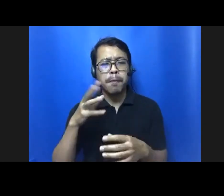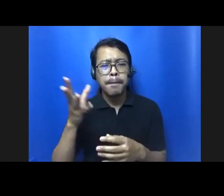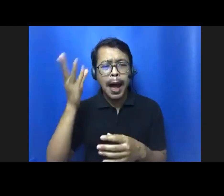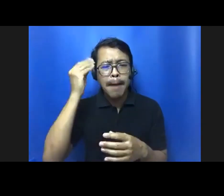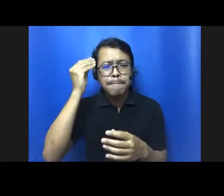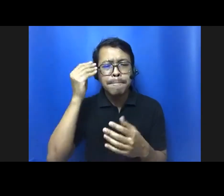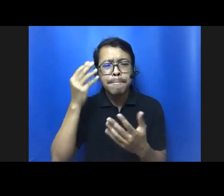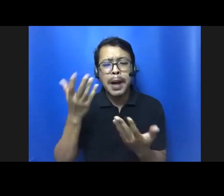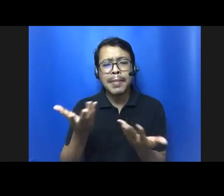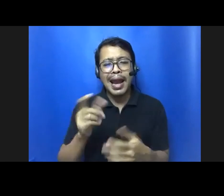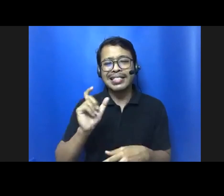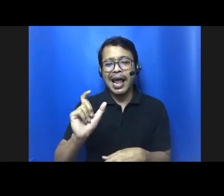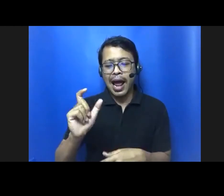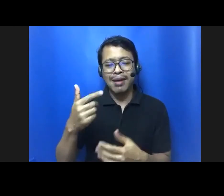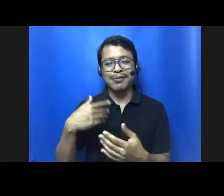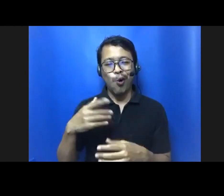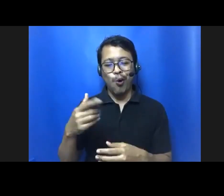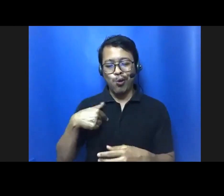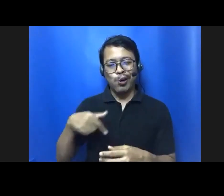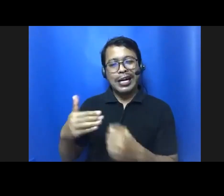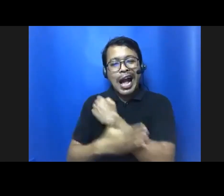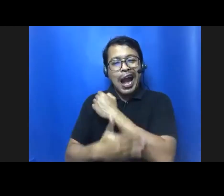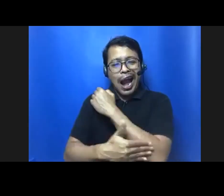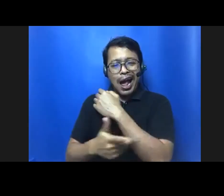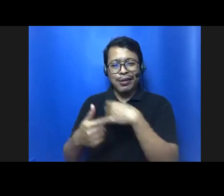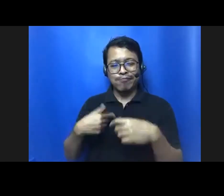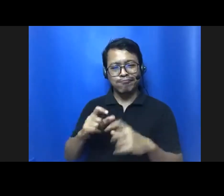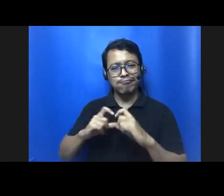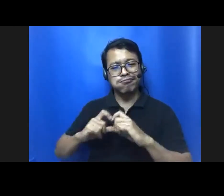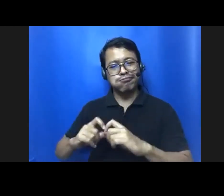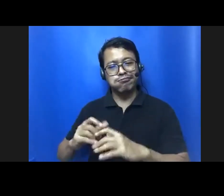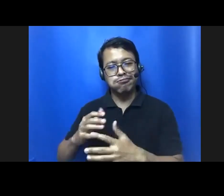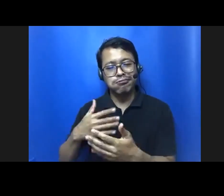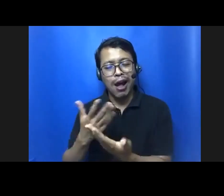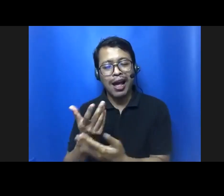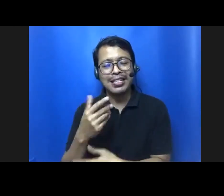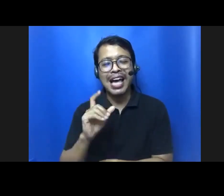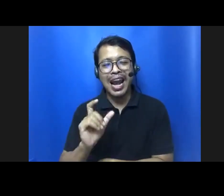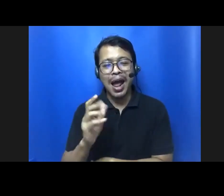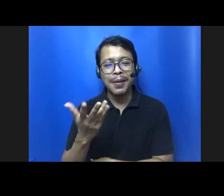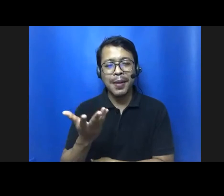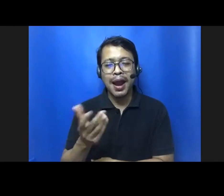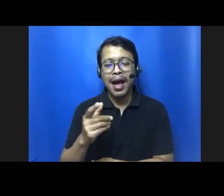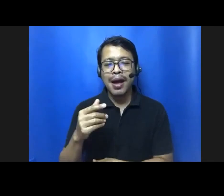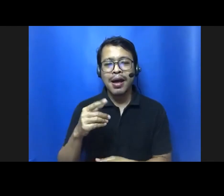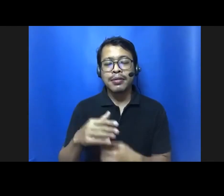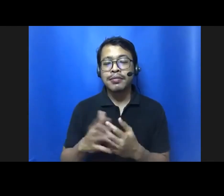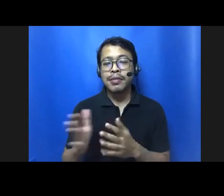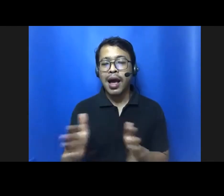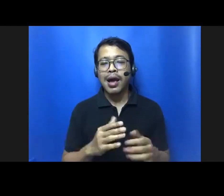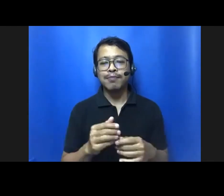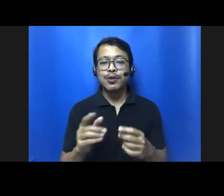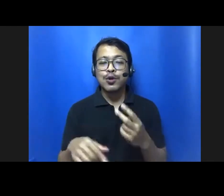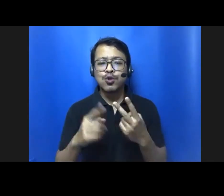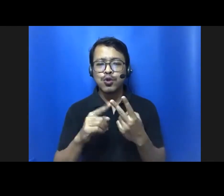yang kedua adalah terkait dengan kompetensi. Minimal ada 4 kompetensi yang harus dikuasai. Yang pertama kompetensi terkait